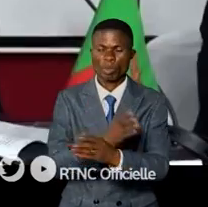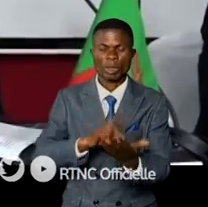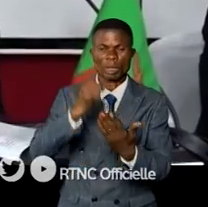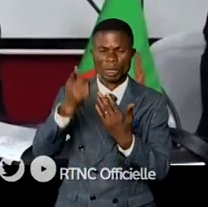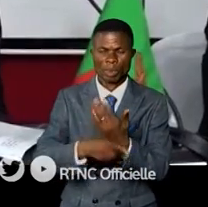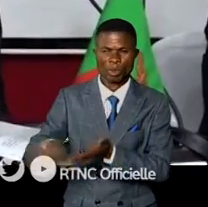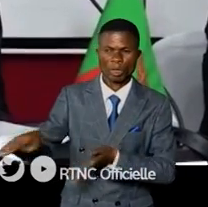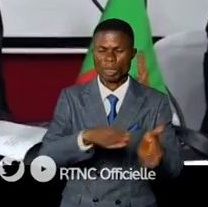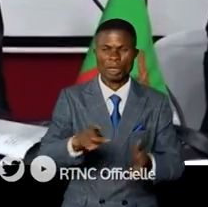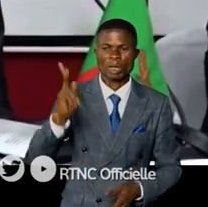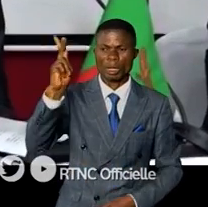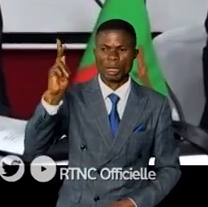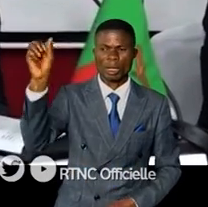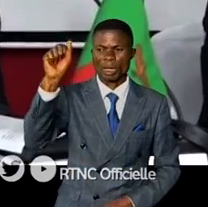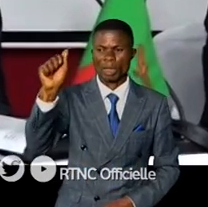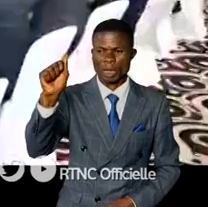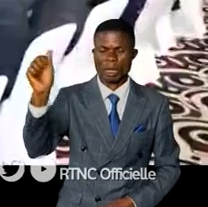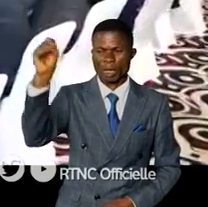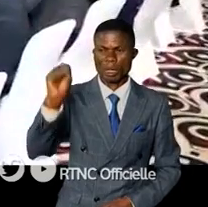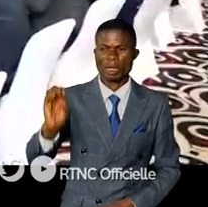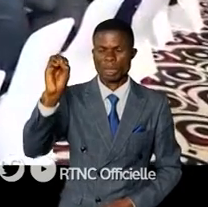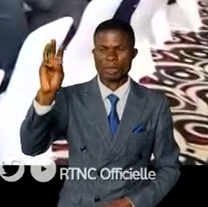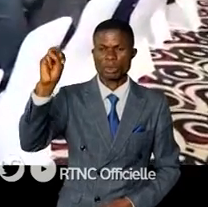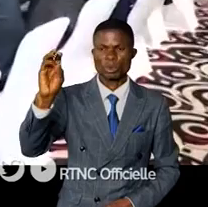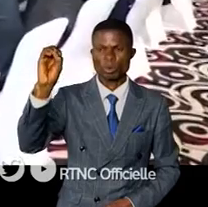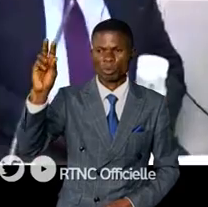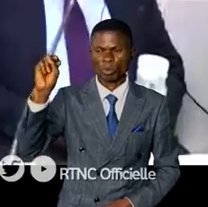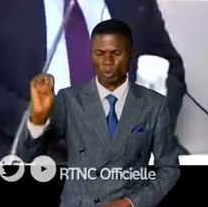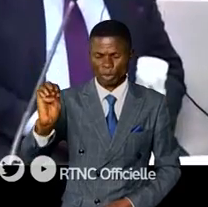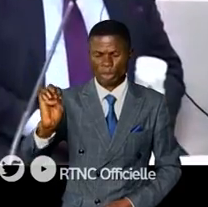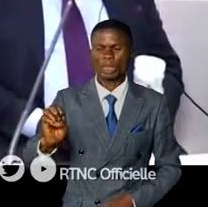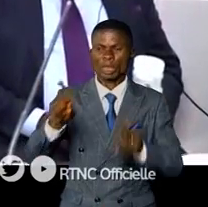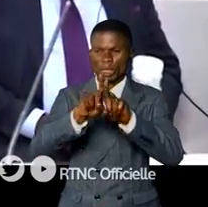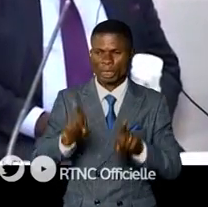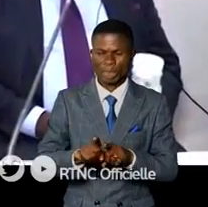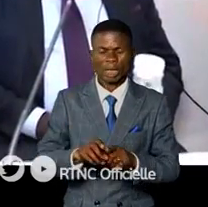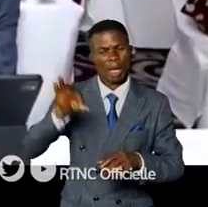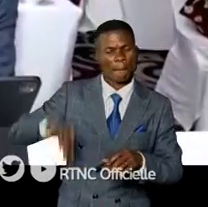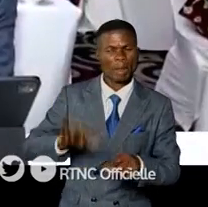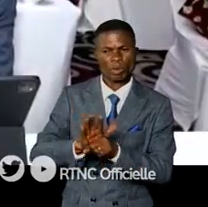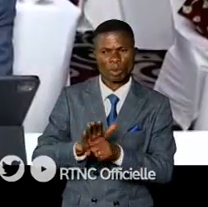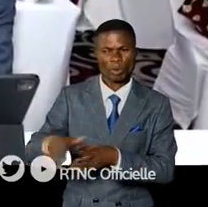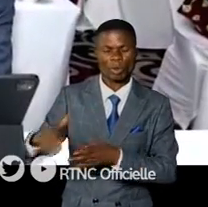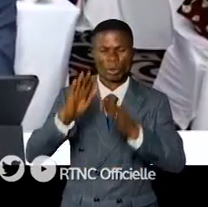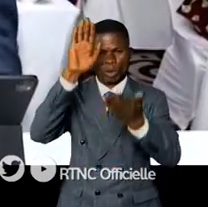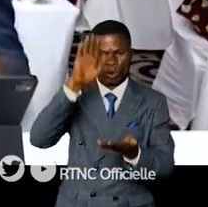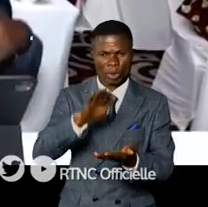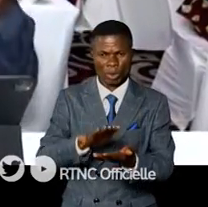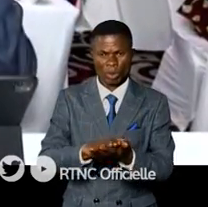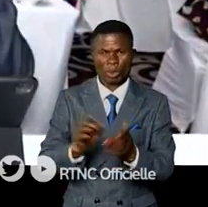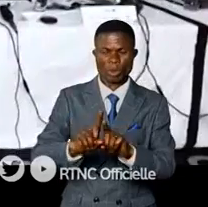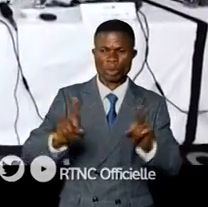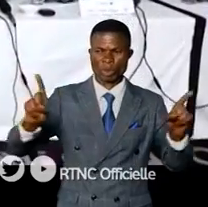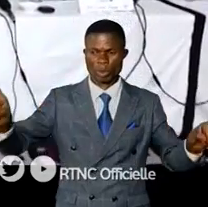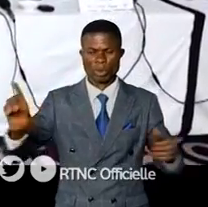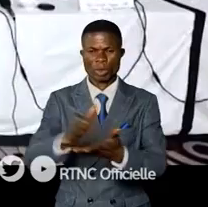routier Kasomeno-Mwemba, un projet qui offre plusieurs avantages, parmi lesquels la réduction de la distance